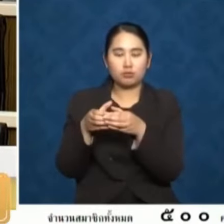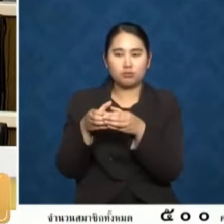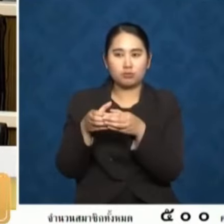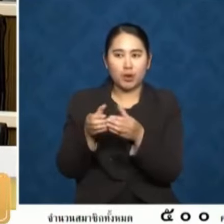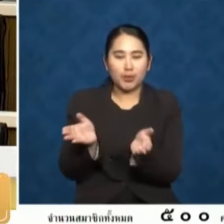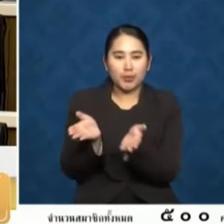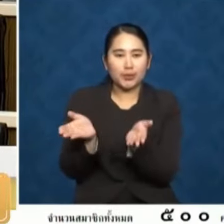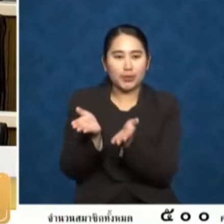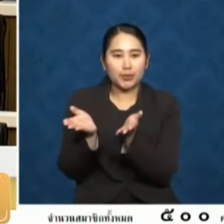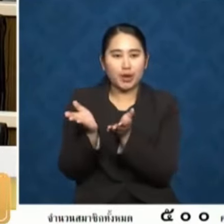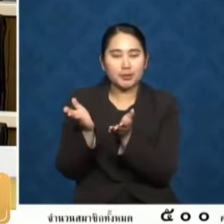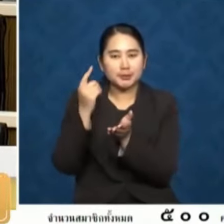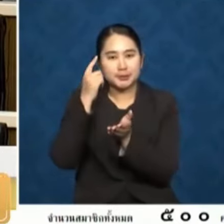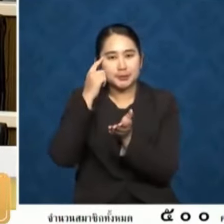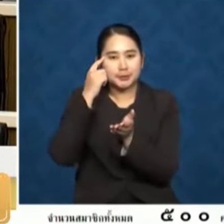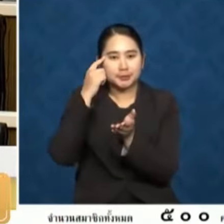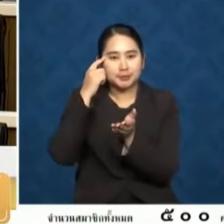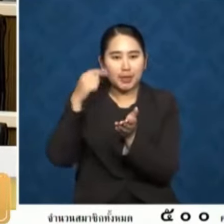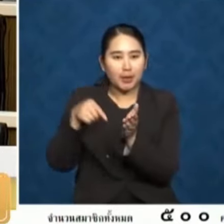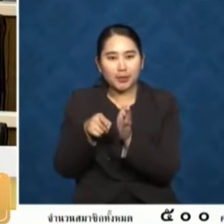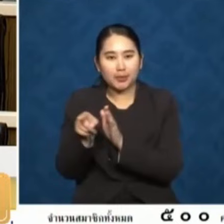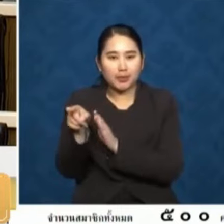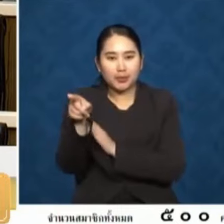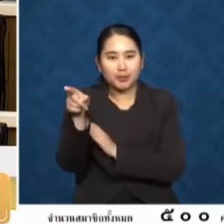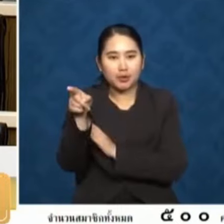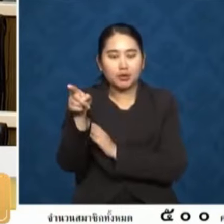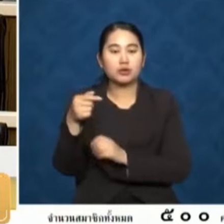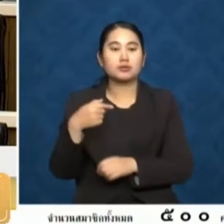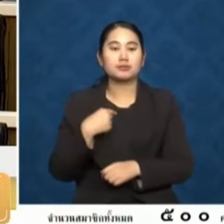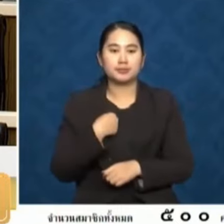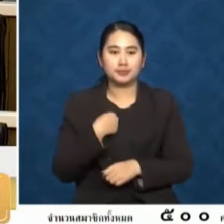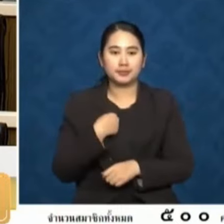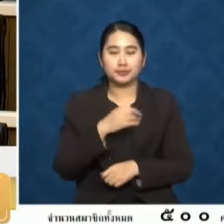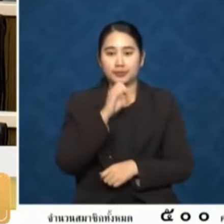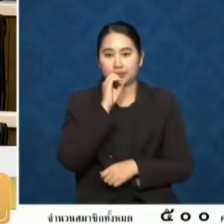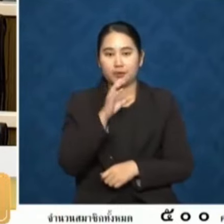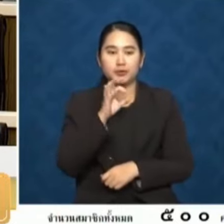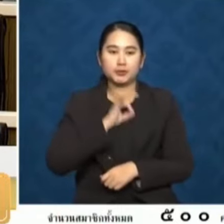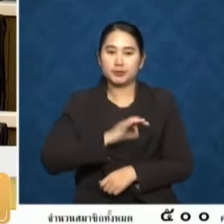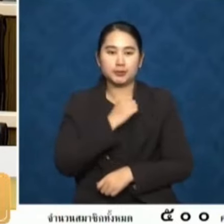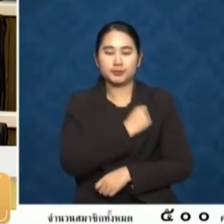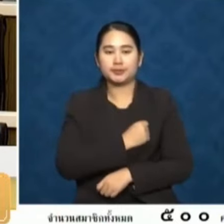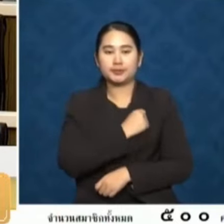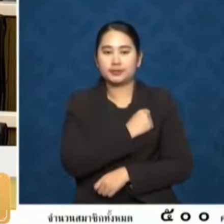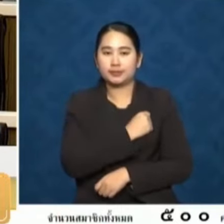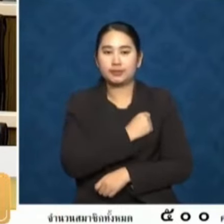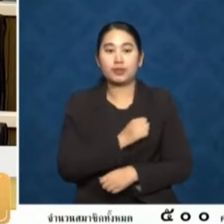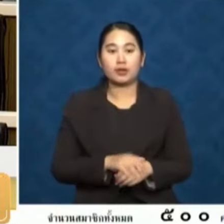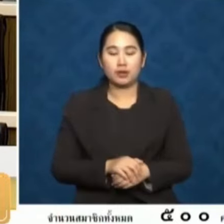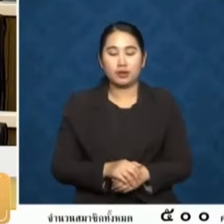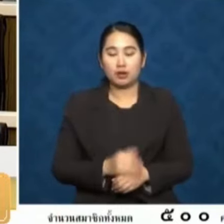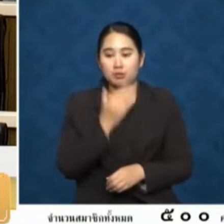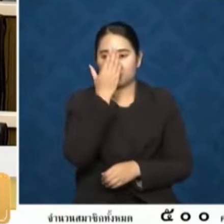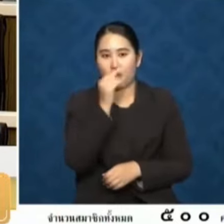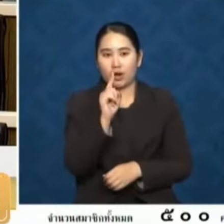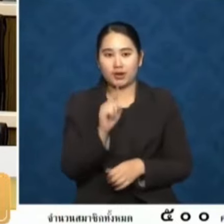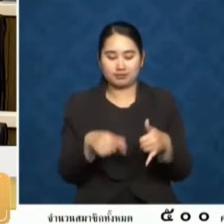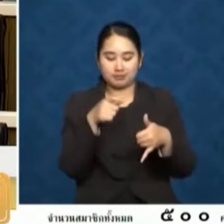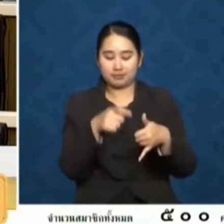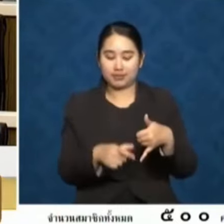งที่ทำให้เด็กหลงทางนั้นกับผมก็ขอแสดงความเสียใจด้วยเพราะพฤติกรรมอย่างนั้น